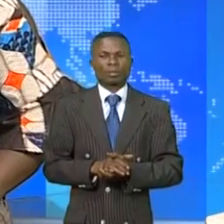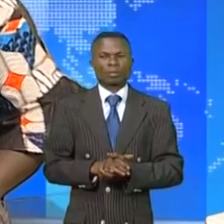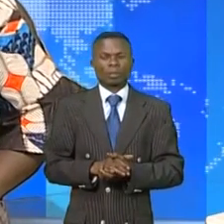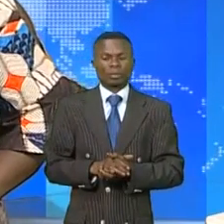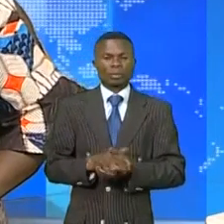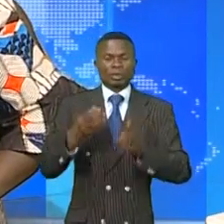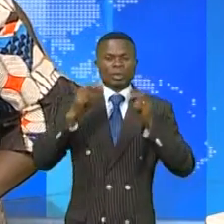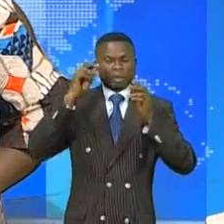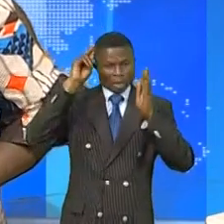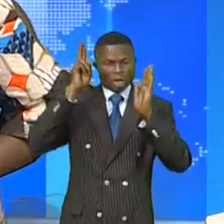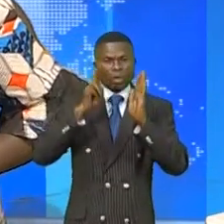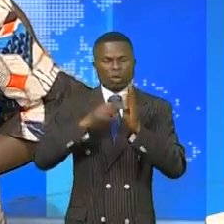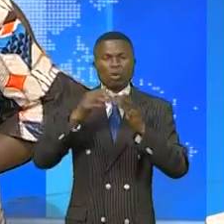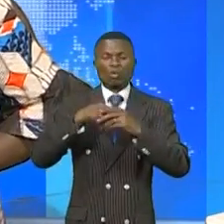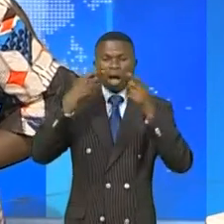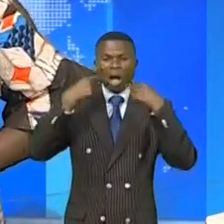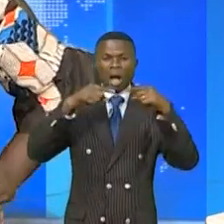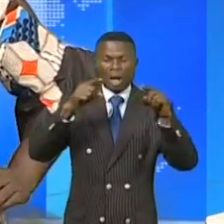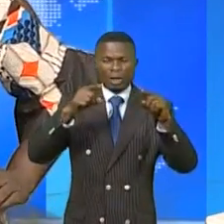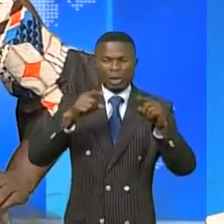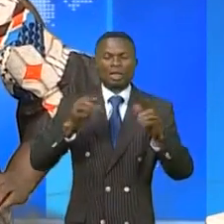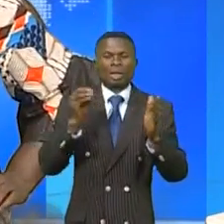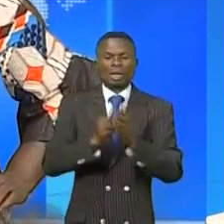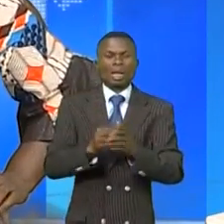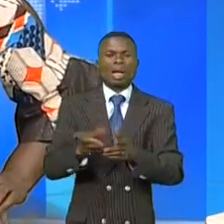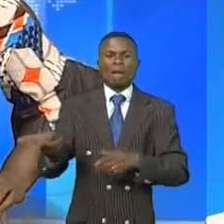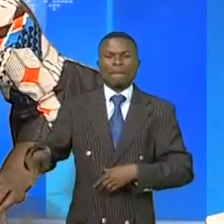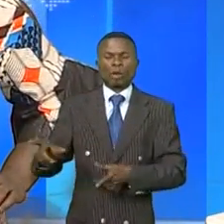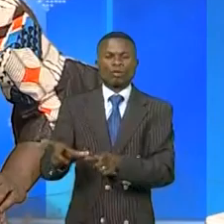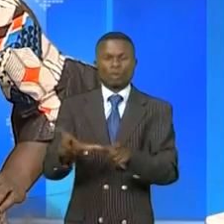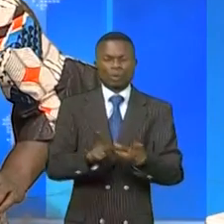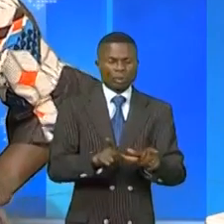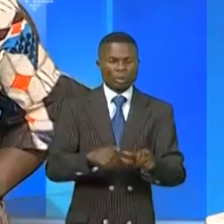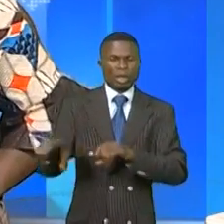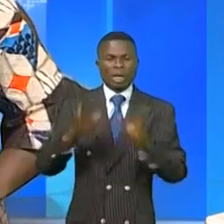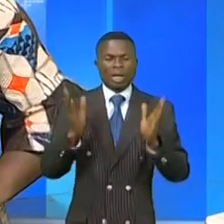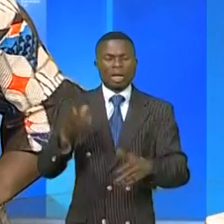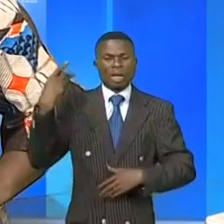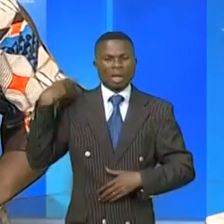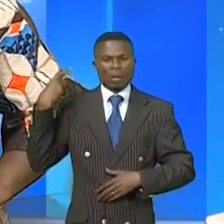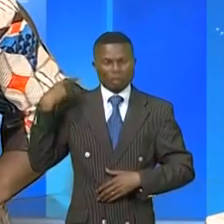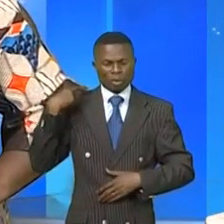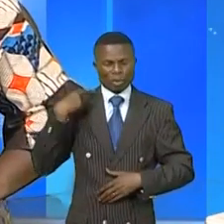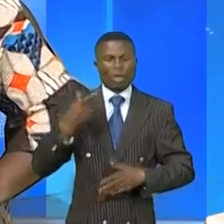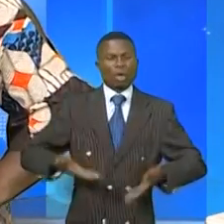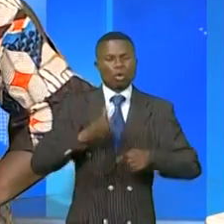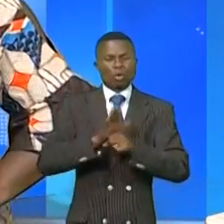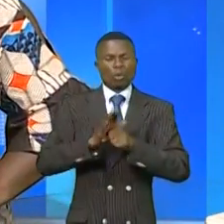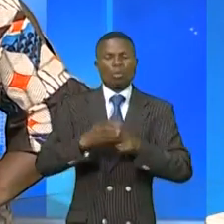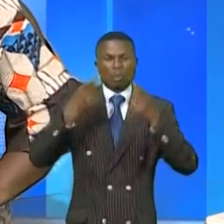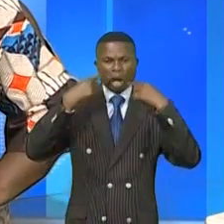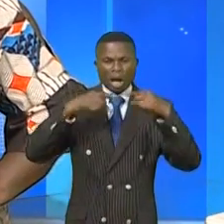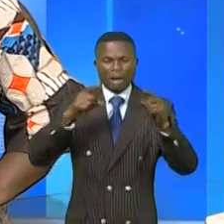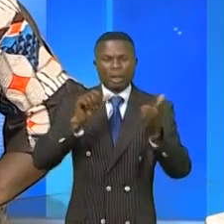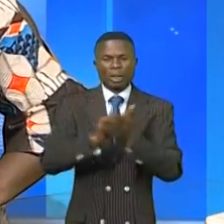Sortie du gouvernement Samalou Kondé, parlons-en encore. Dans les lois là-bas, les acteurs politiques saluent la publication de ces gouvernements. Pour eux,